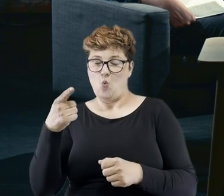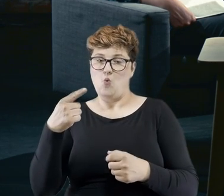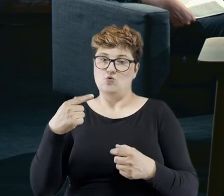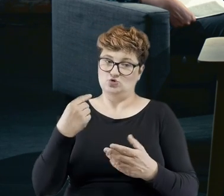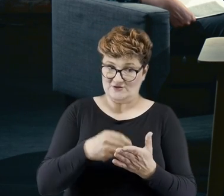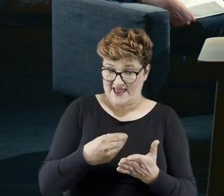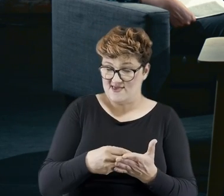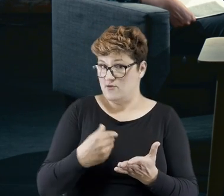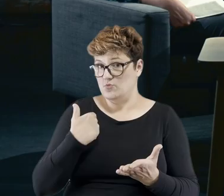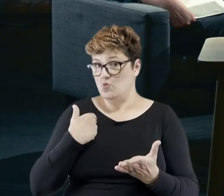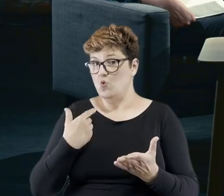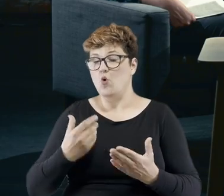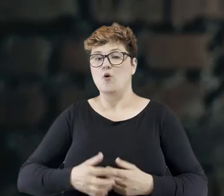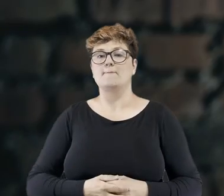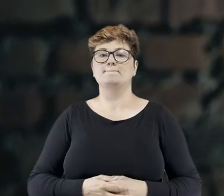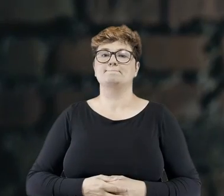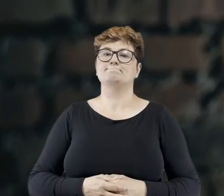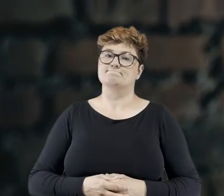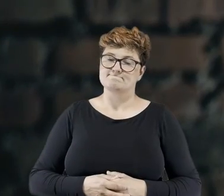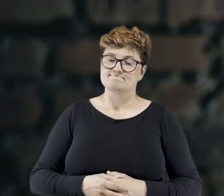czy je docenia?